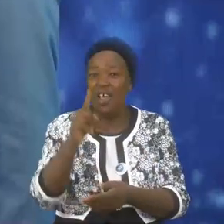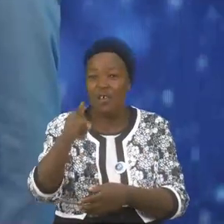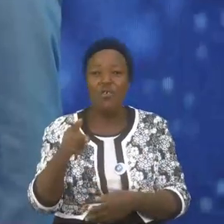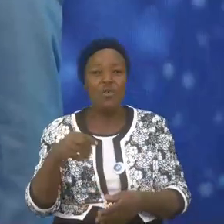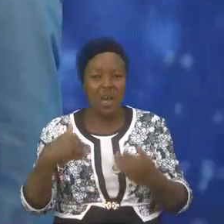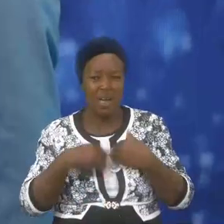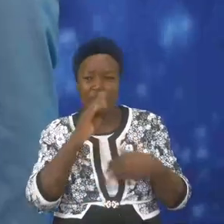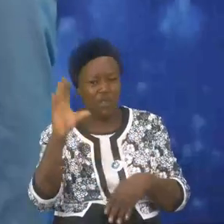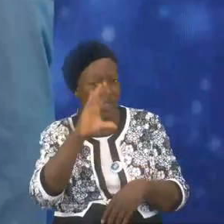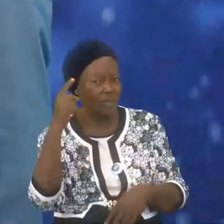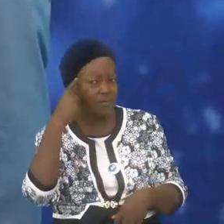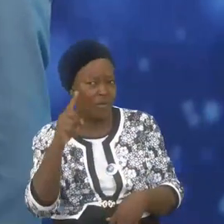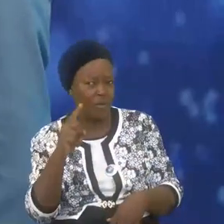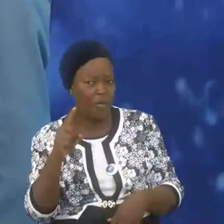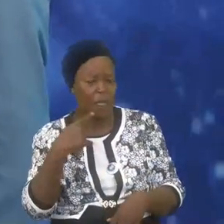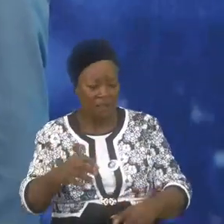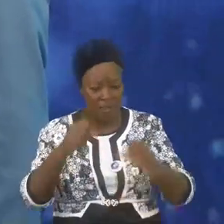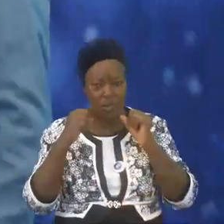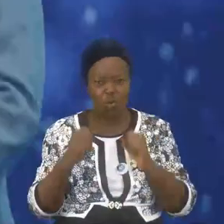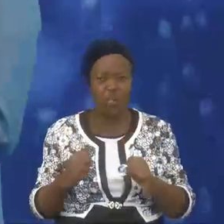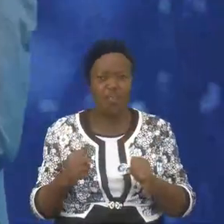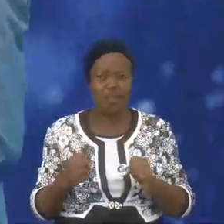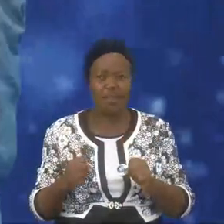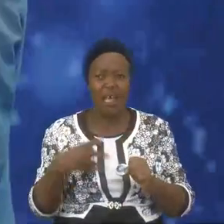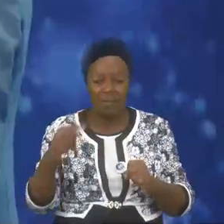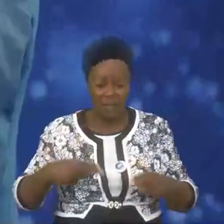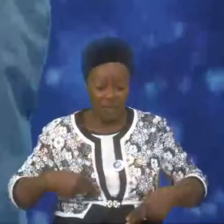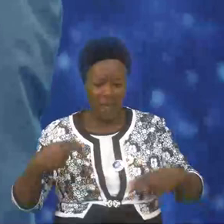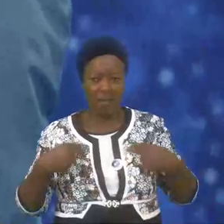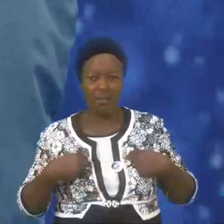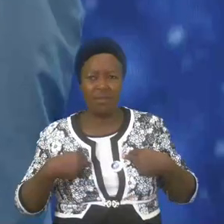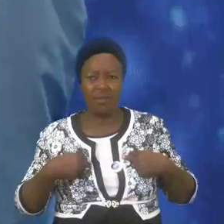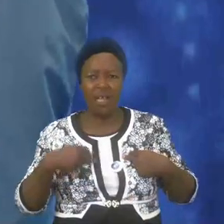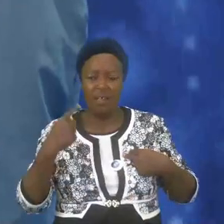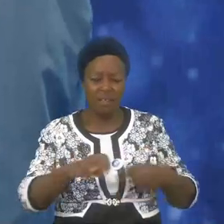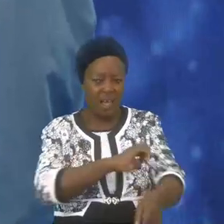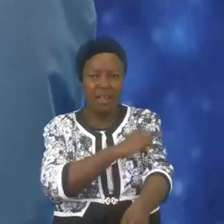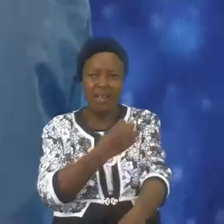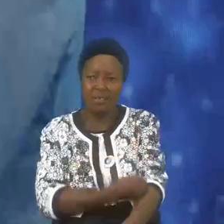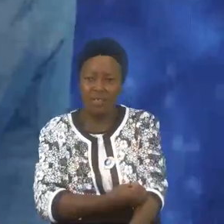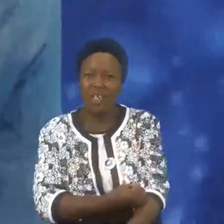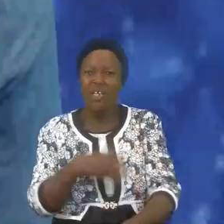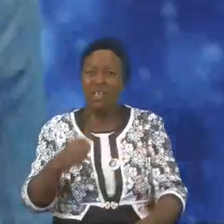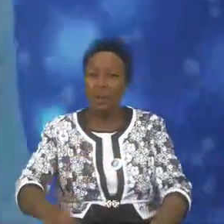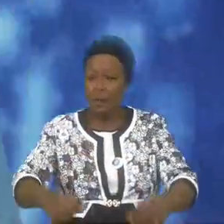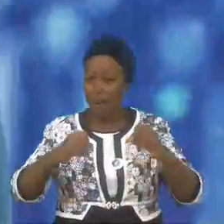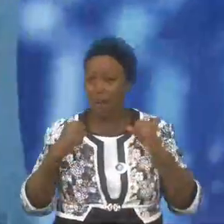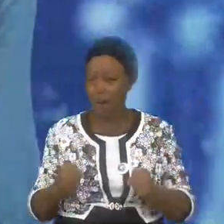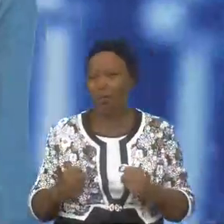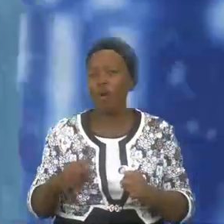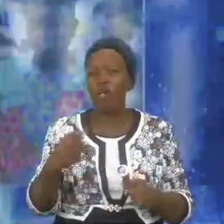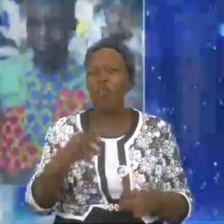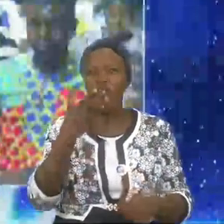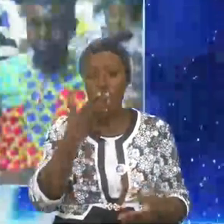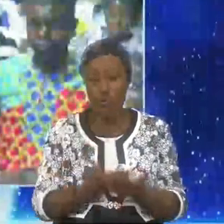Tout ce que tu cherchais, la force, la santé, l'énergie, la capacité,